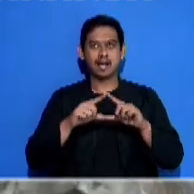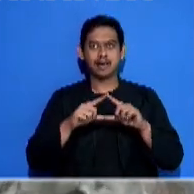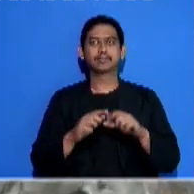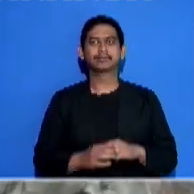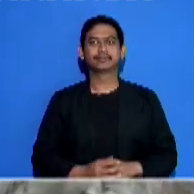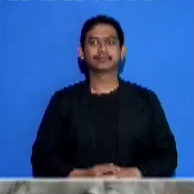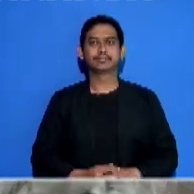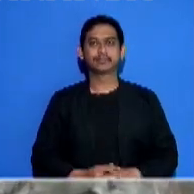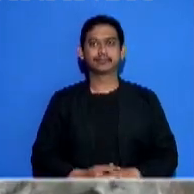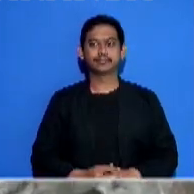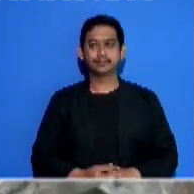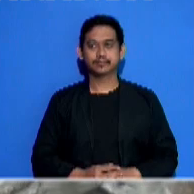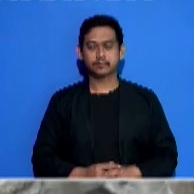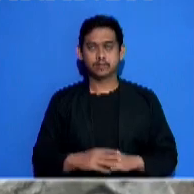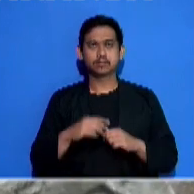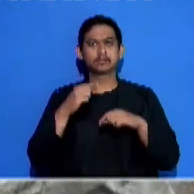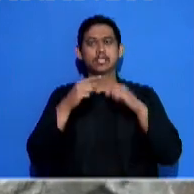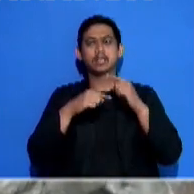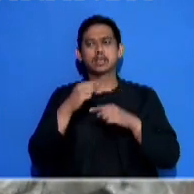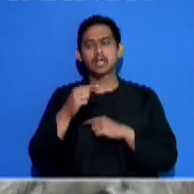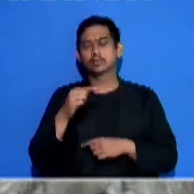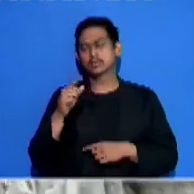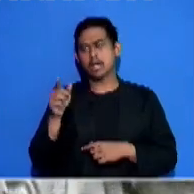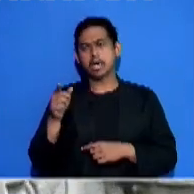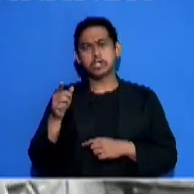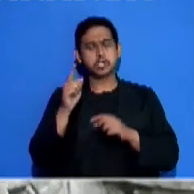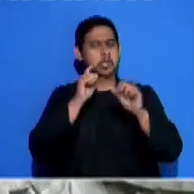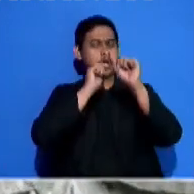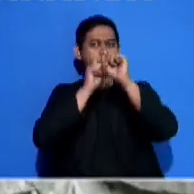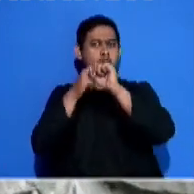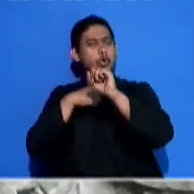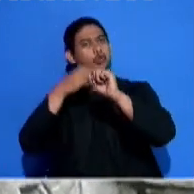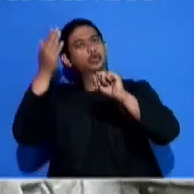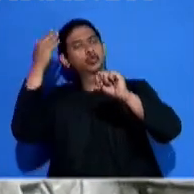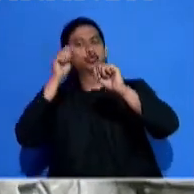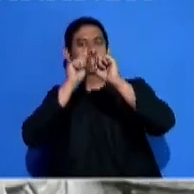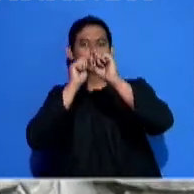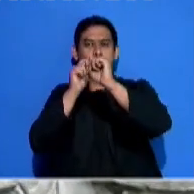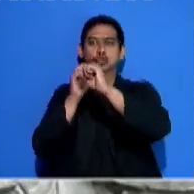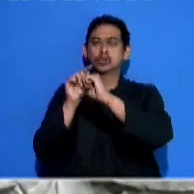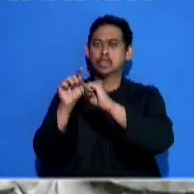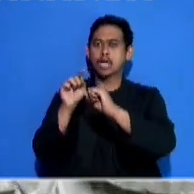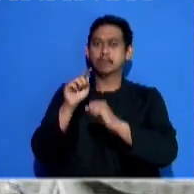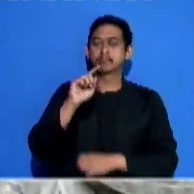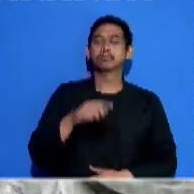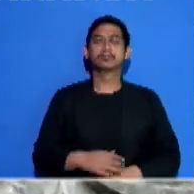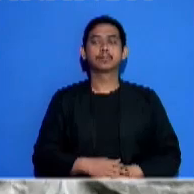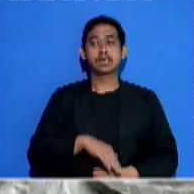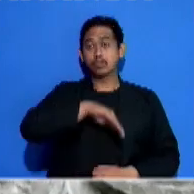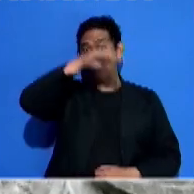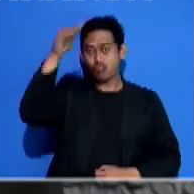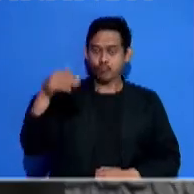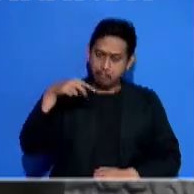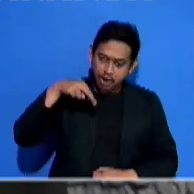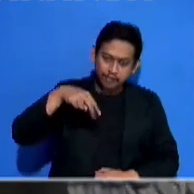kaliyan cariyos Ramayana lan dipun pitados minangka salah setunggaling papan patilasanipun. Mlebet ing guwa, pelancong dipun segai mergi